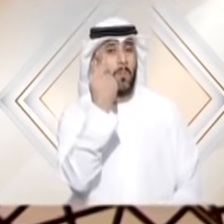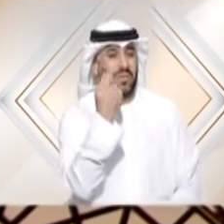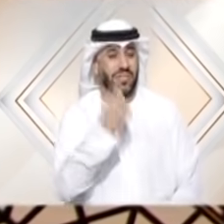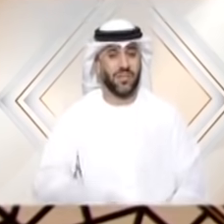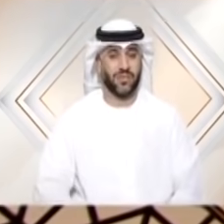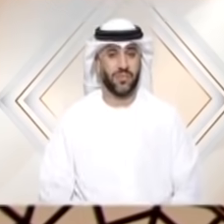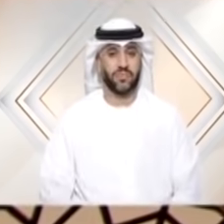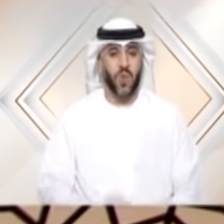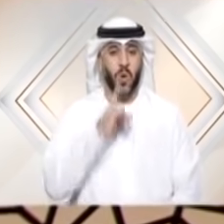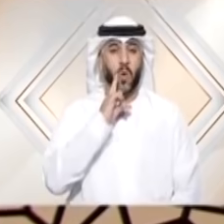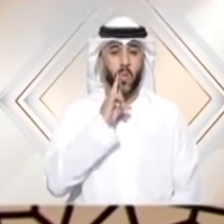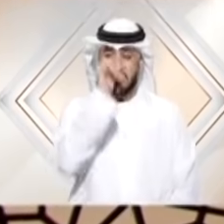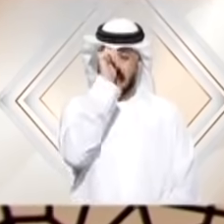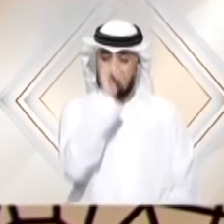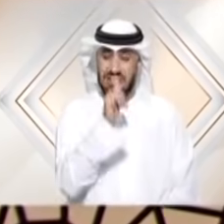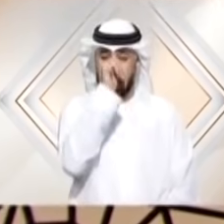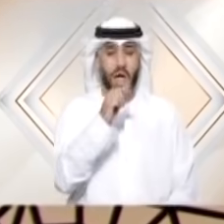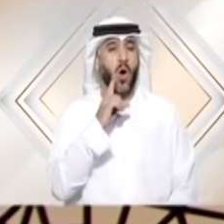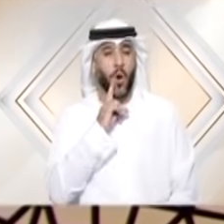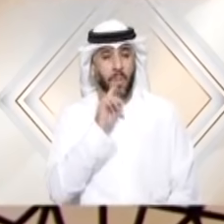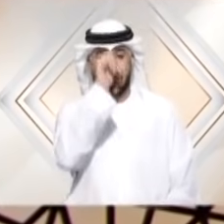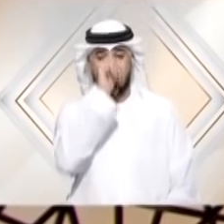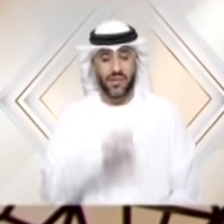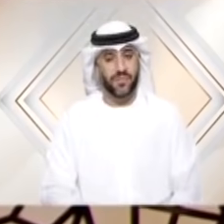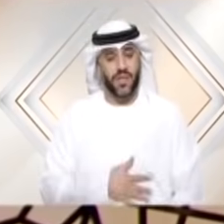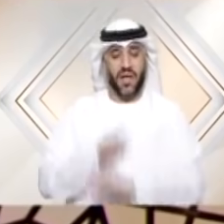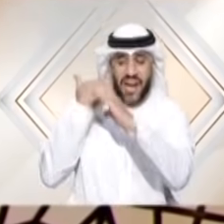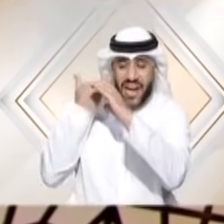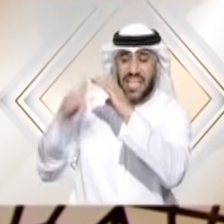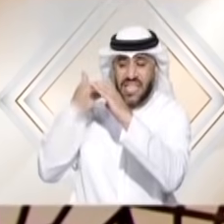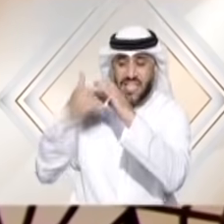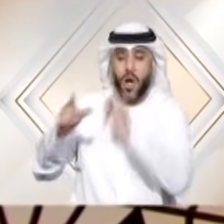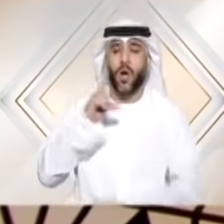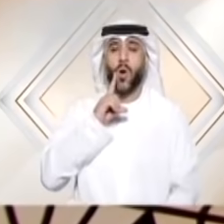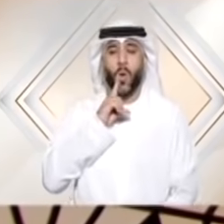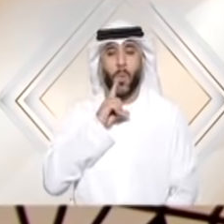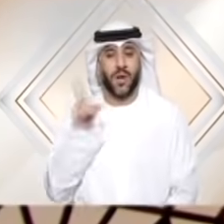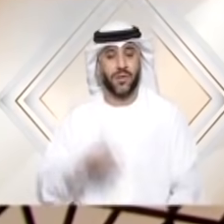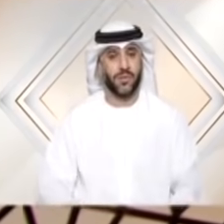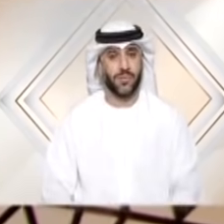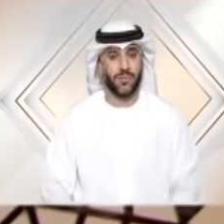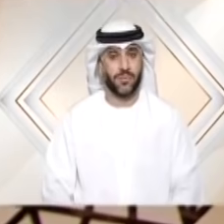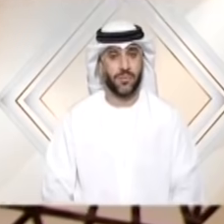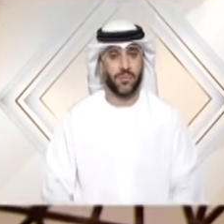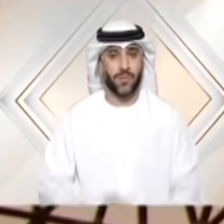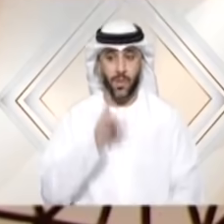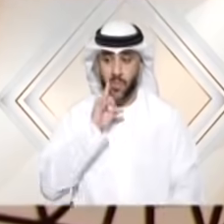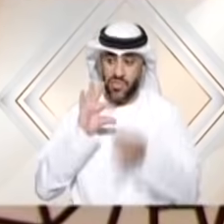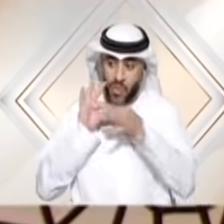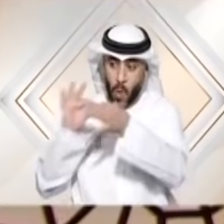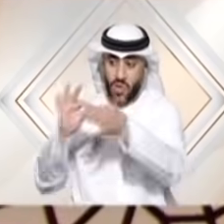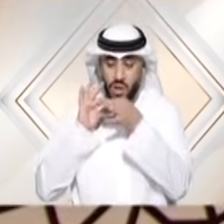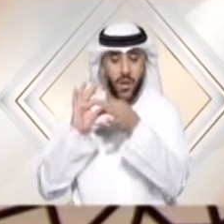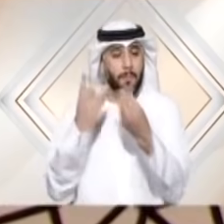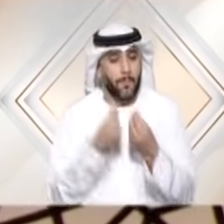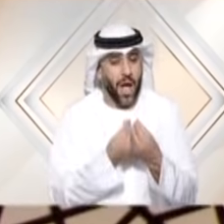المهم ظلت مقاطعتي فترة طويلة. بعدين أنا ضليت وراها كل يوم أبعت لها كل يوم أبعت لها الحين ترد علي. هي ردت علي وتصالحنا الحمد لله من